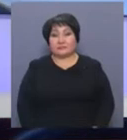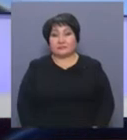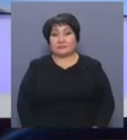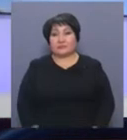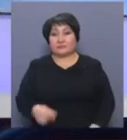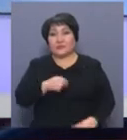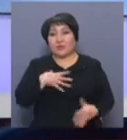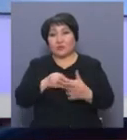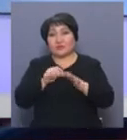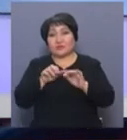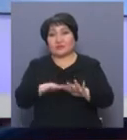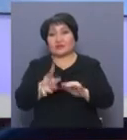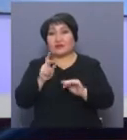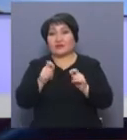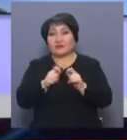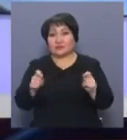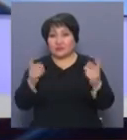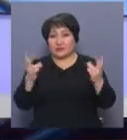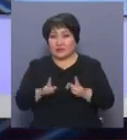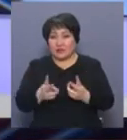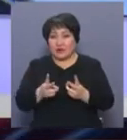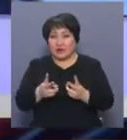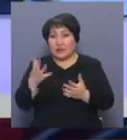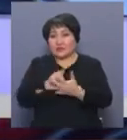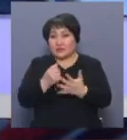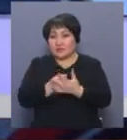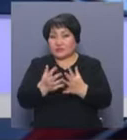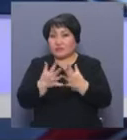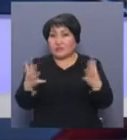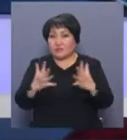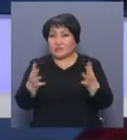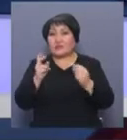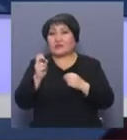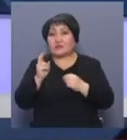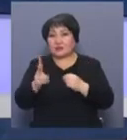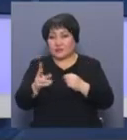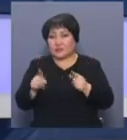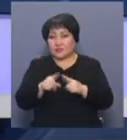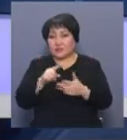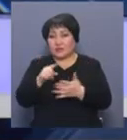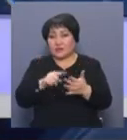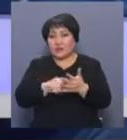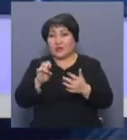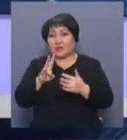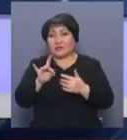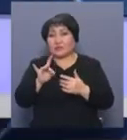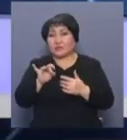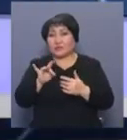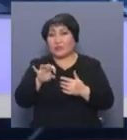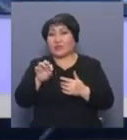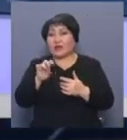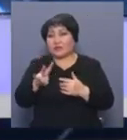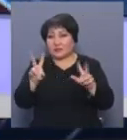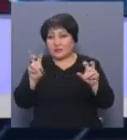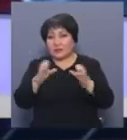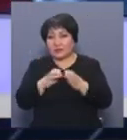Өзісіңді қалай ашу керек? Табысты молайтудың жолы қандай? Түйткілді осы сауалдарға бүгін Нұр Отан партиясының қызметкерлері жауап берді.